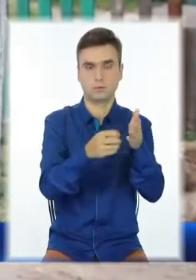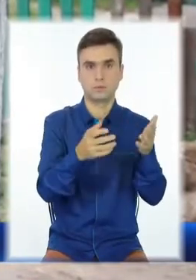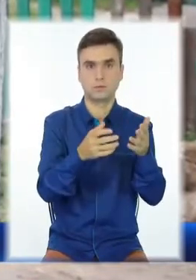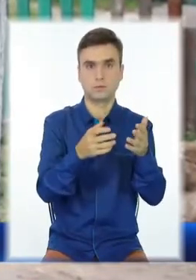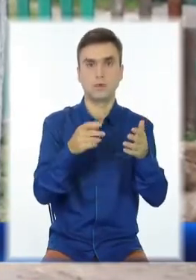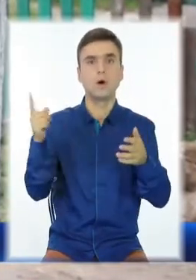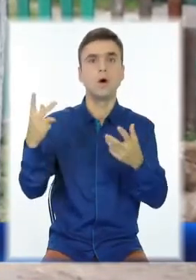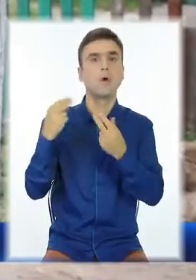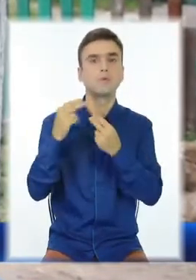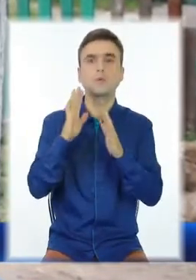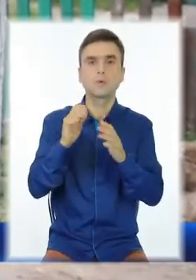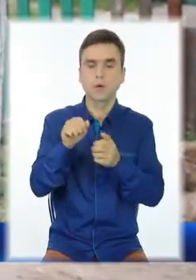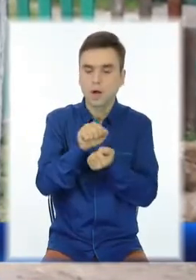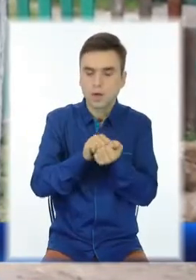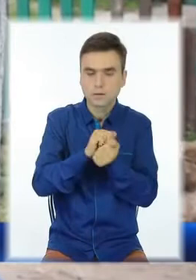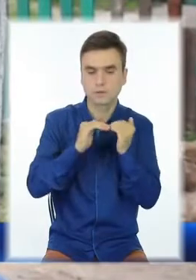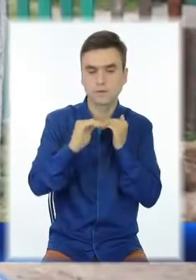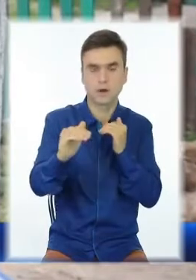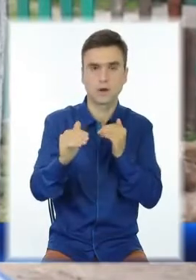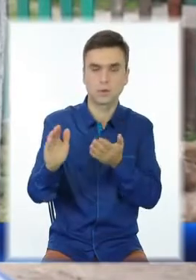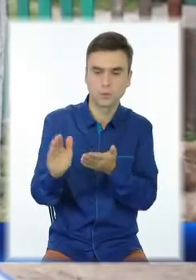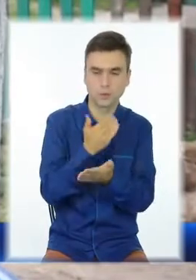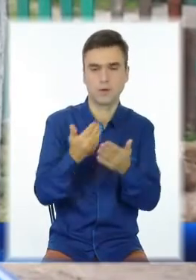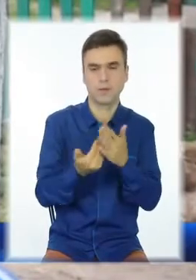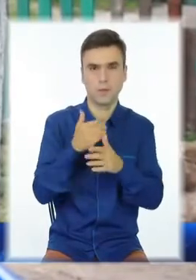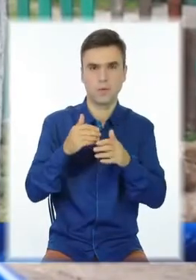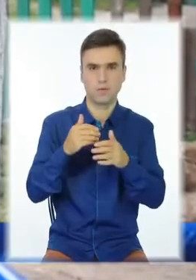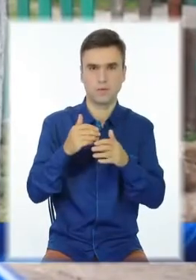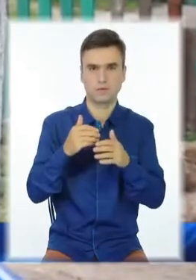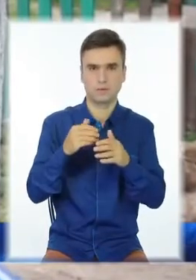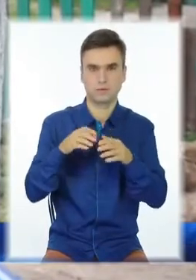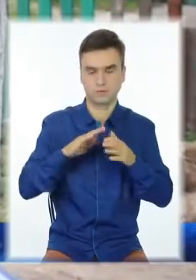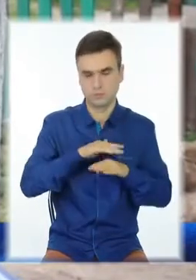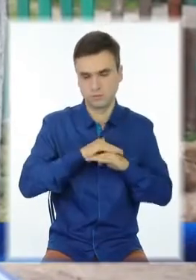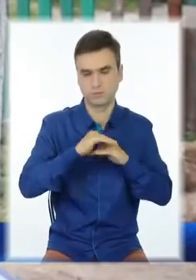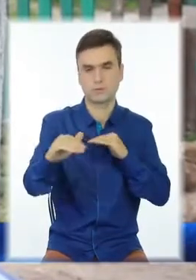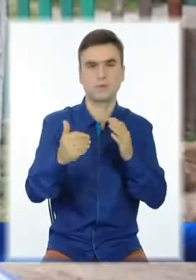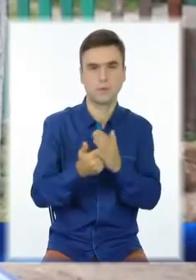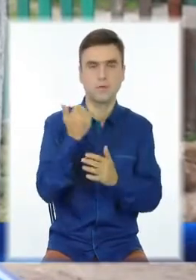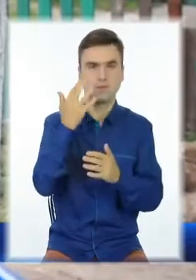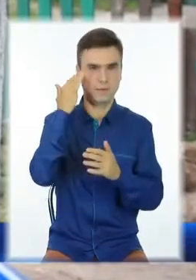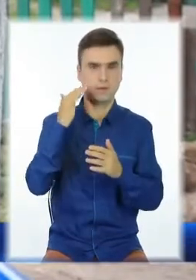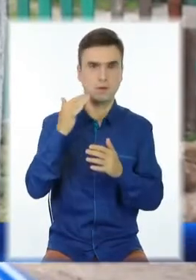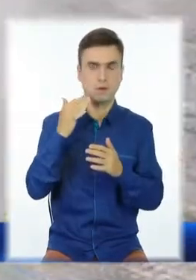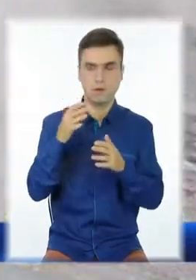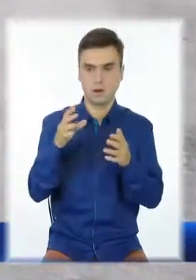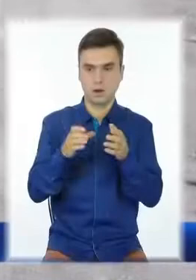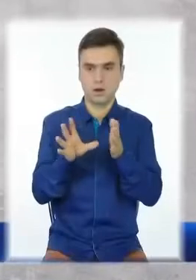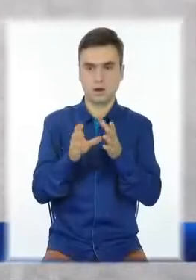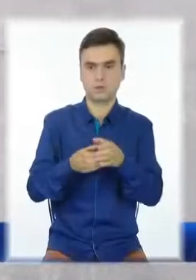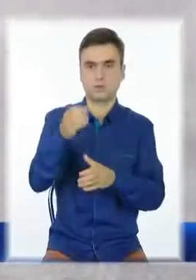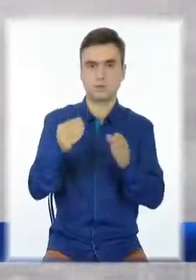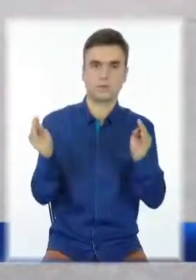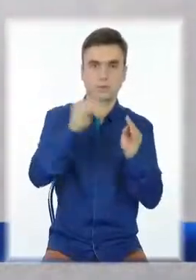знімають верхнє покриття дороги. Тоді такий питання виникає. А якщо вони просто знімають покриття, чому вже почали переставляти стовпи от в кінці вулиці, наприклад?